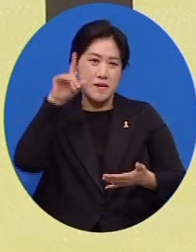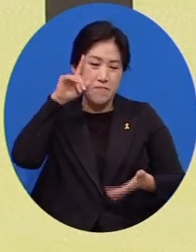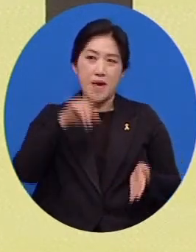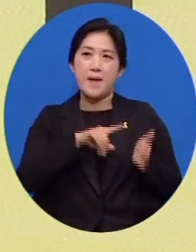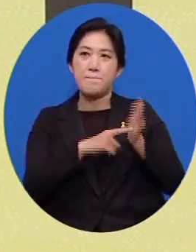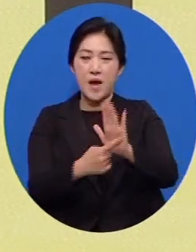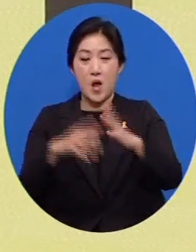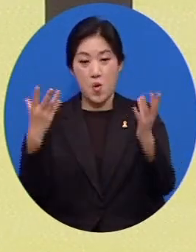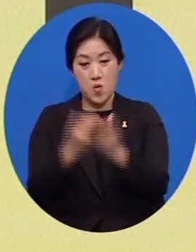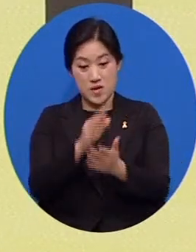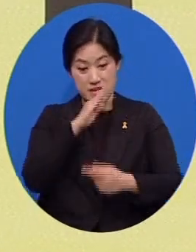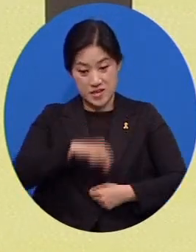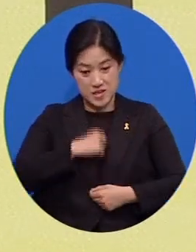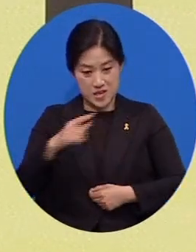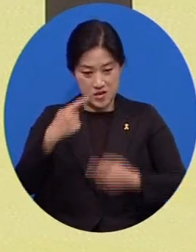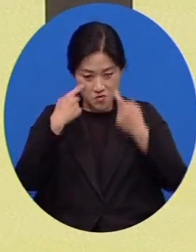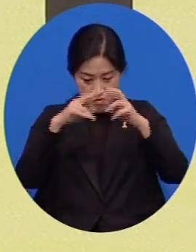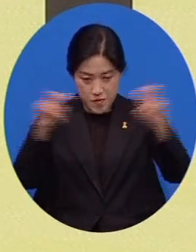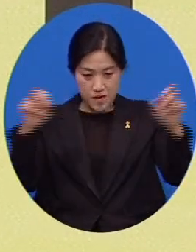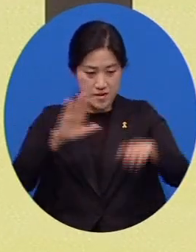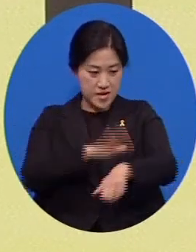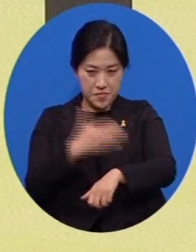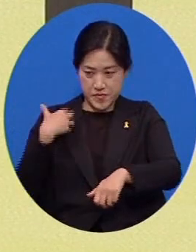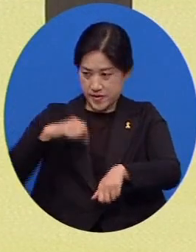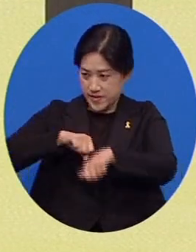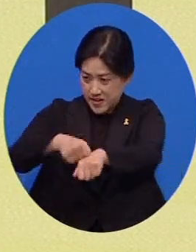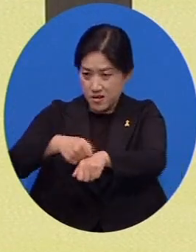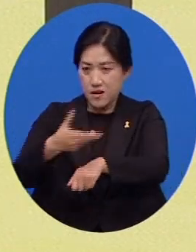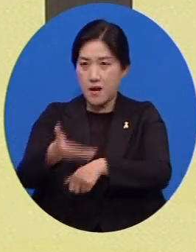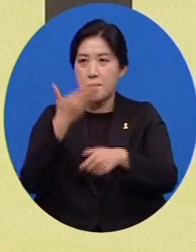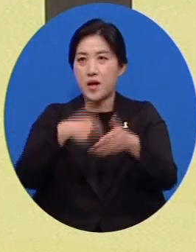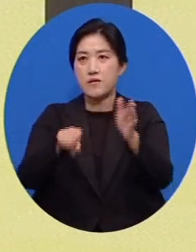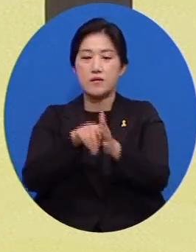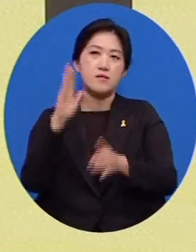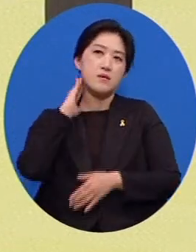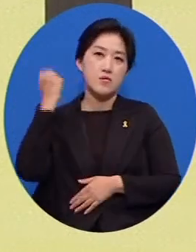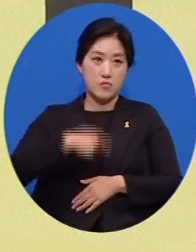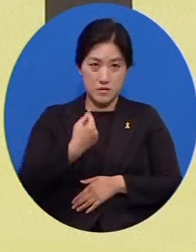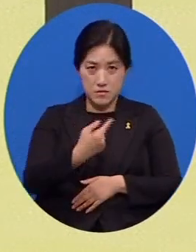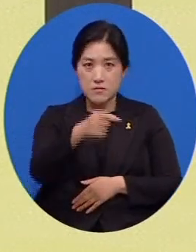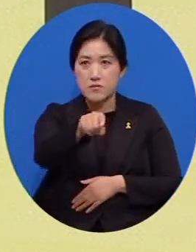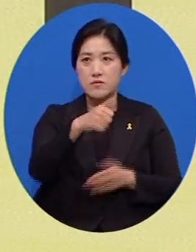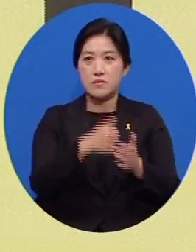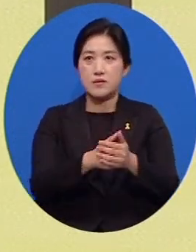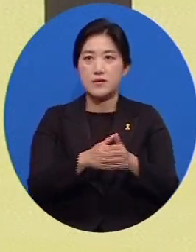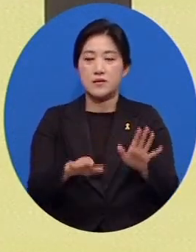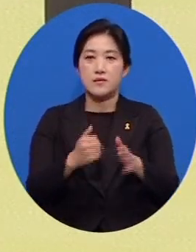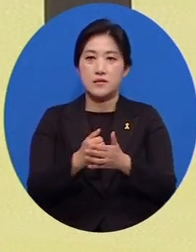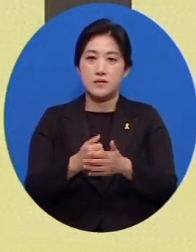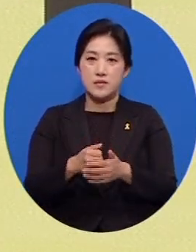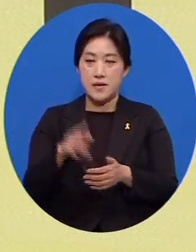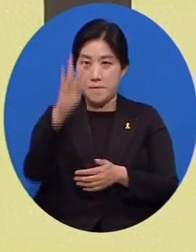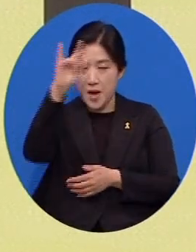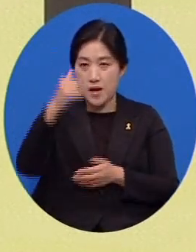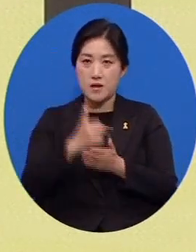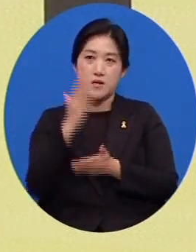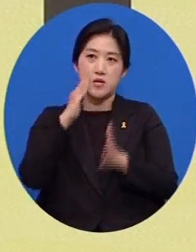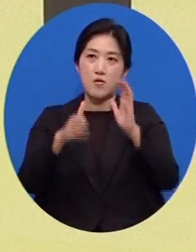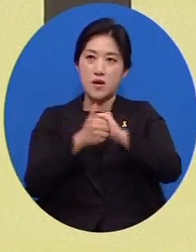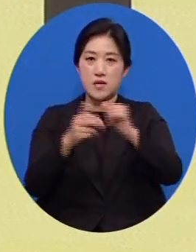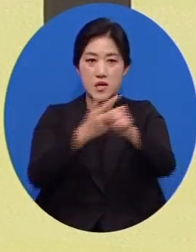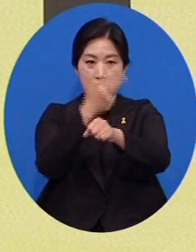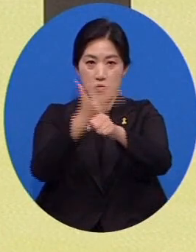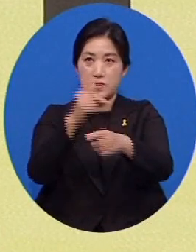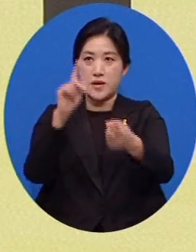온전한 진상규명, 책임자 처벌을 하기 위해서는 대통령 스스로 전직 대통령과 청와대의